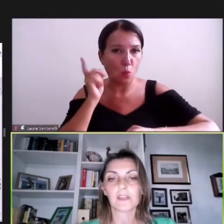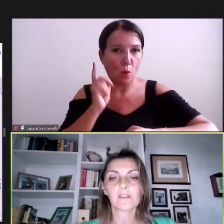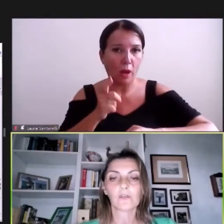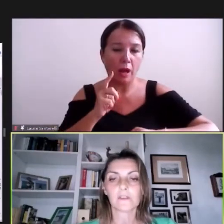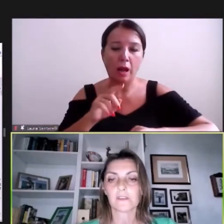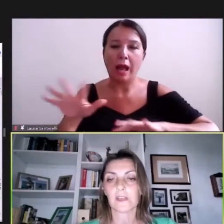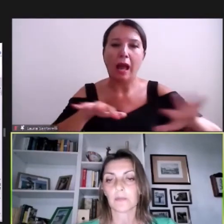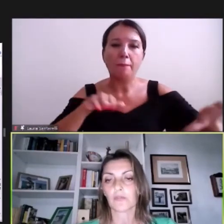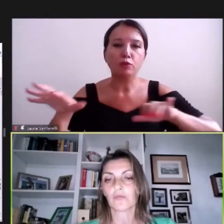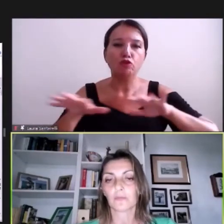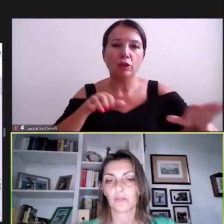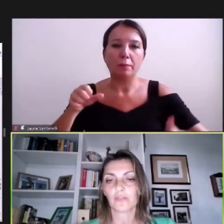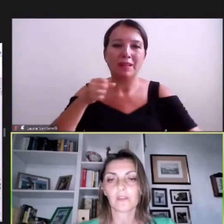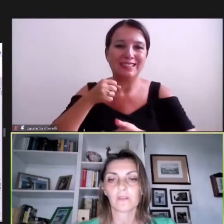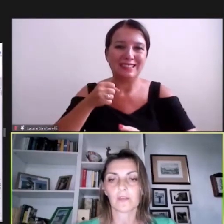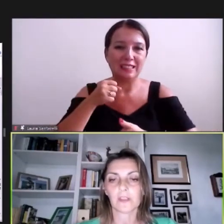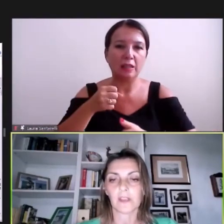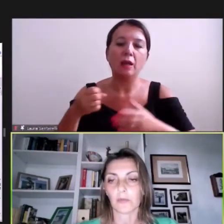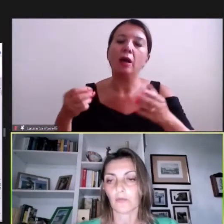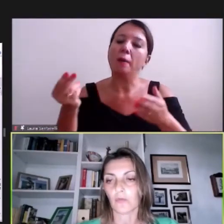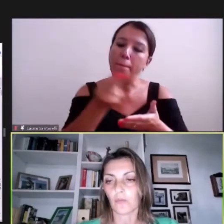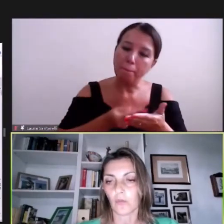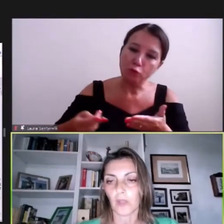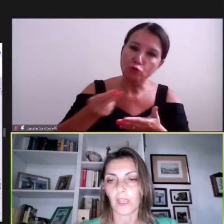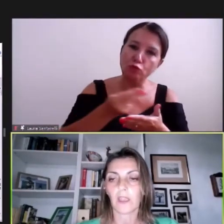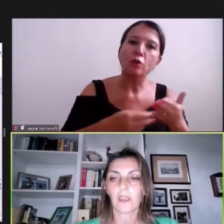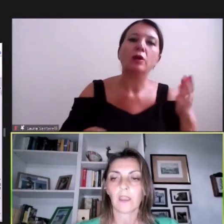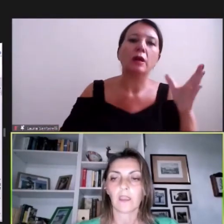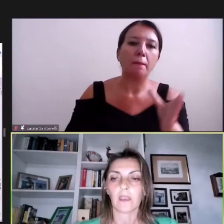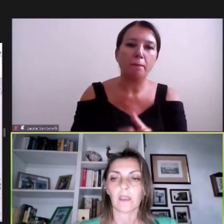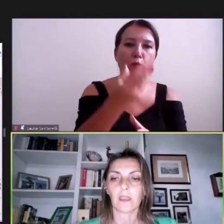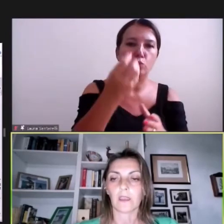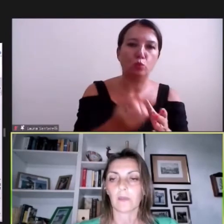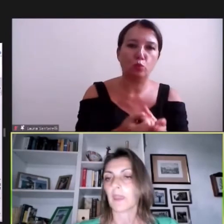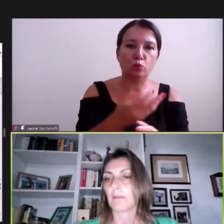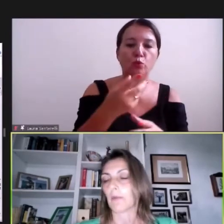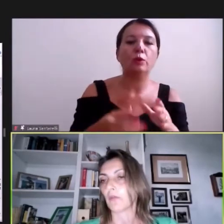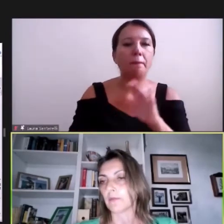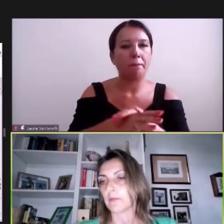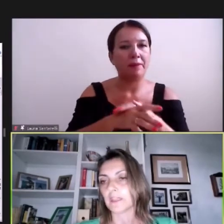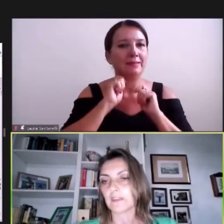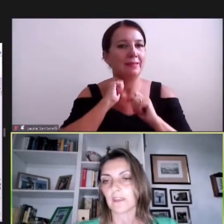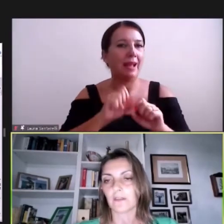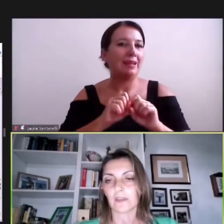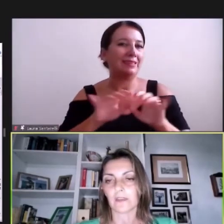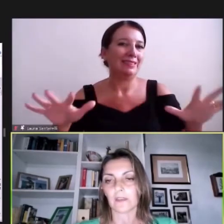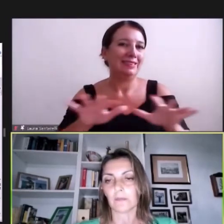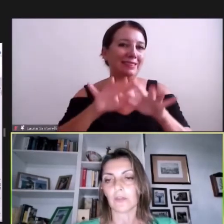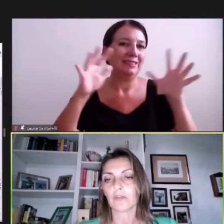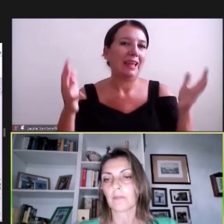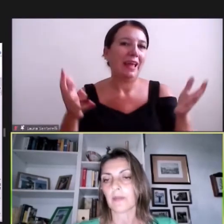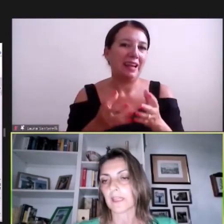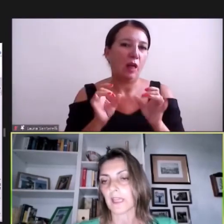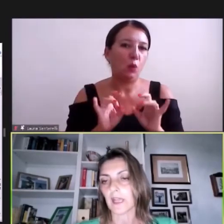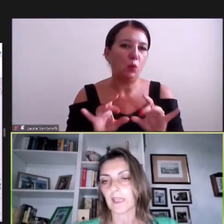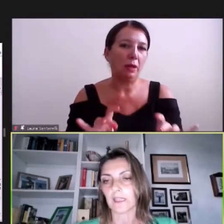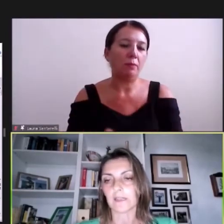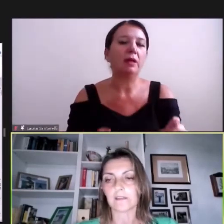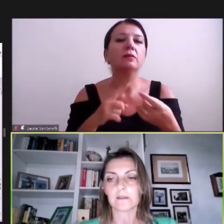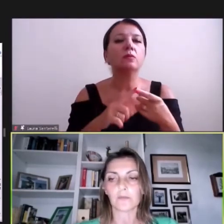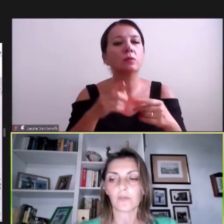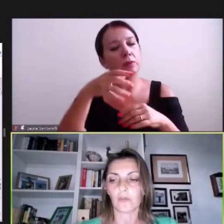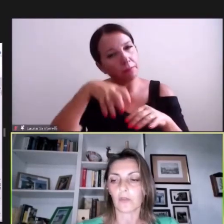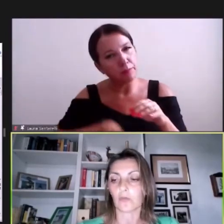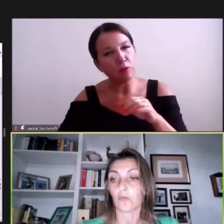dell'approvvigionamento delle risorse, della progettazione e della produzione, e poi ovviamente in minor parte anche